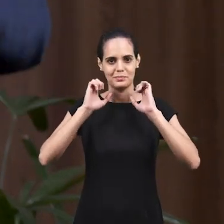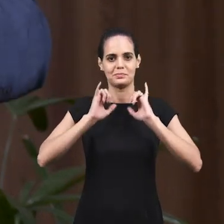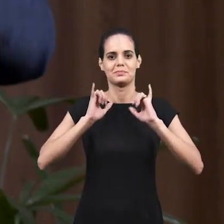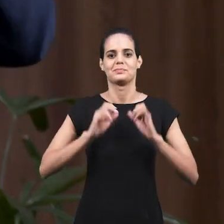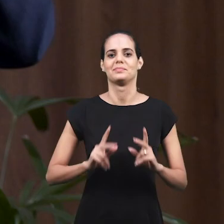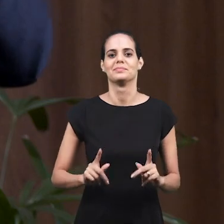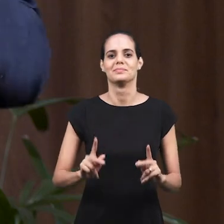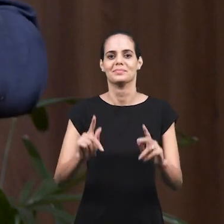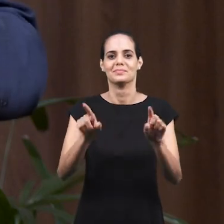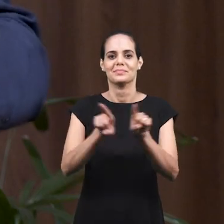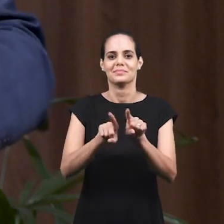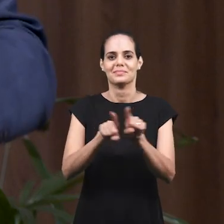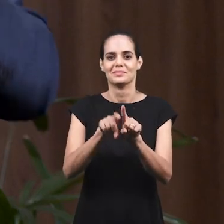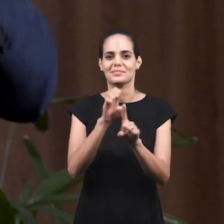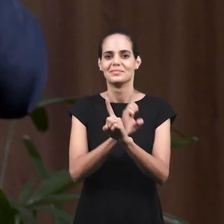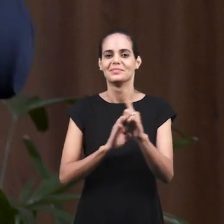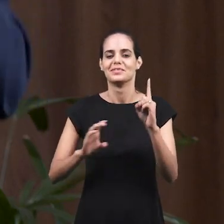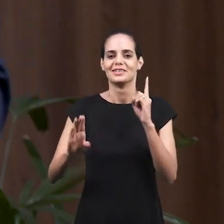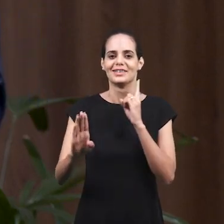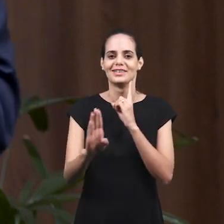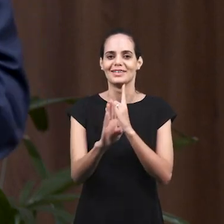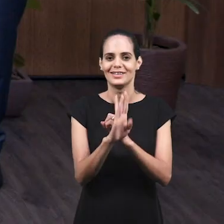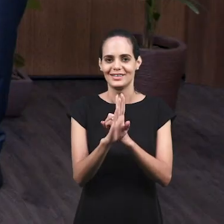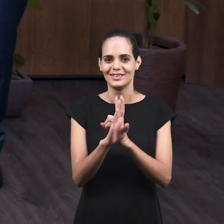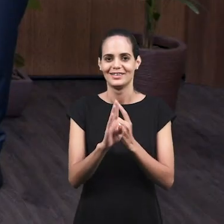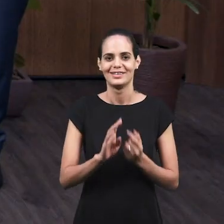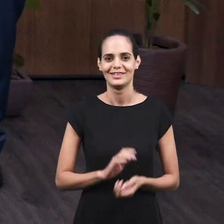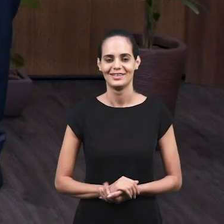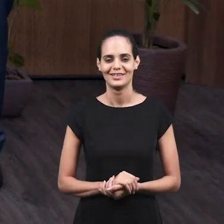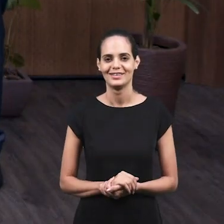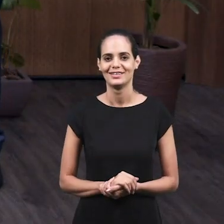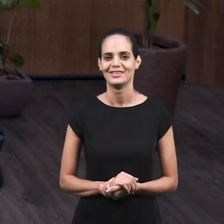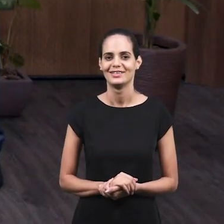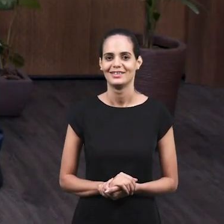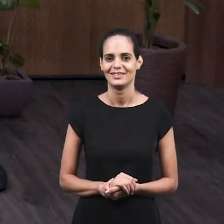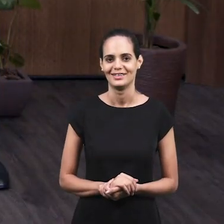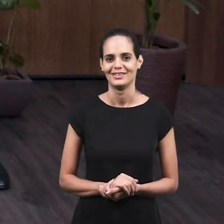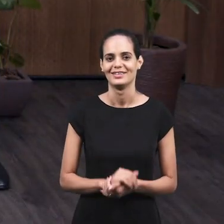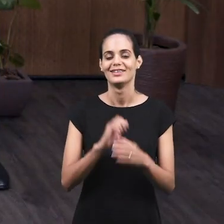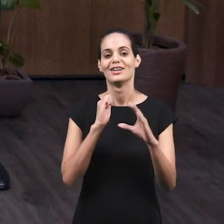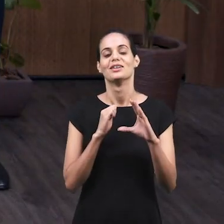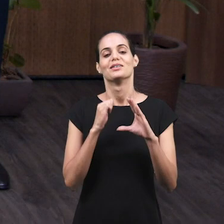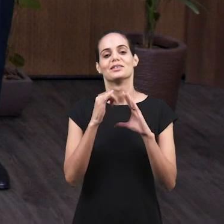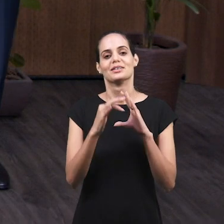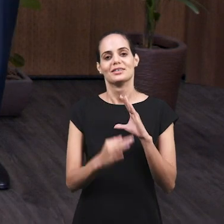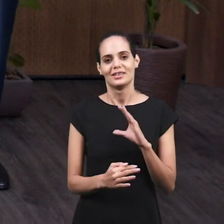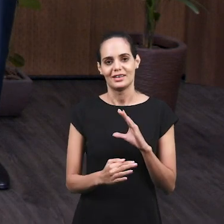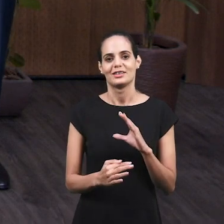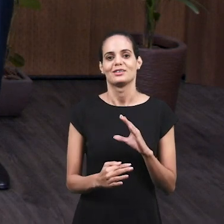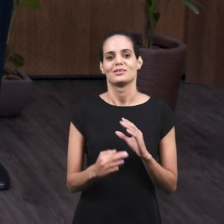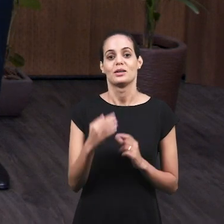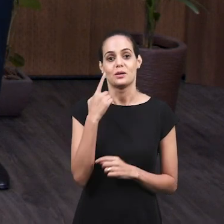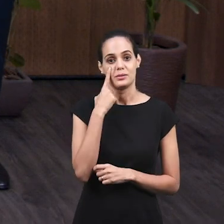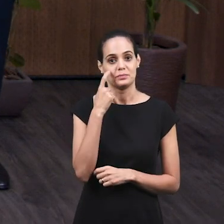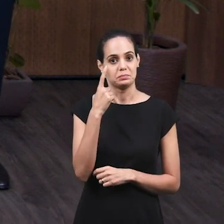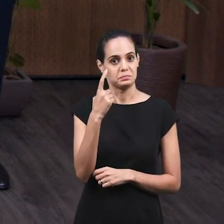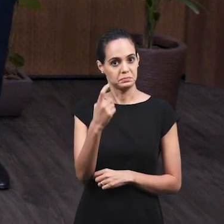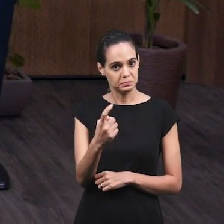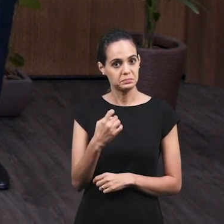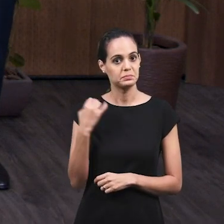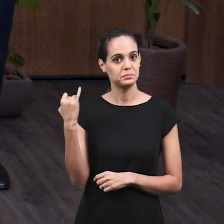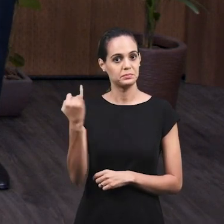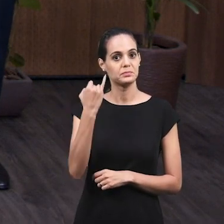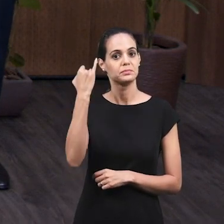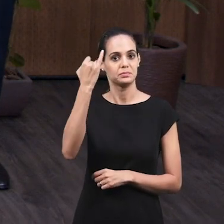programme annonçant l'évangile éternel et dans les écoles bibliques dominicales. Un